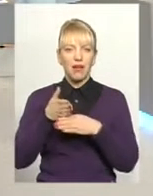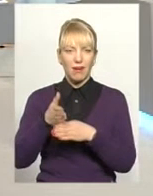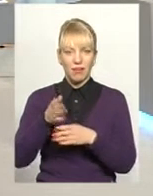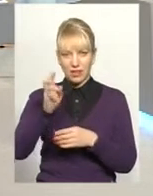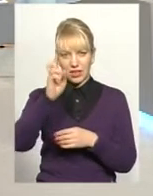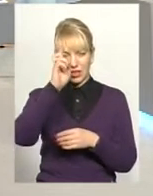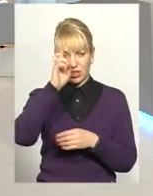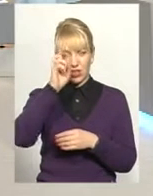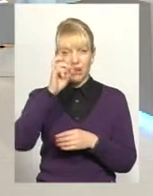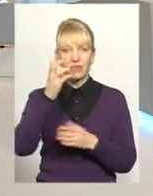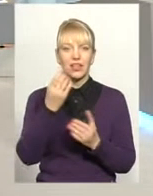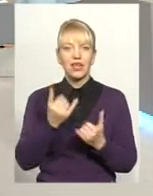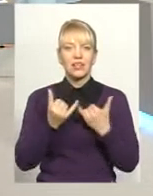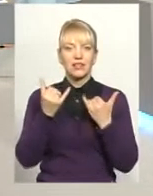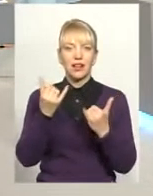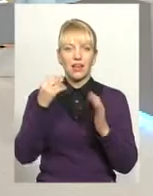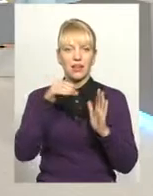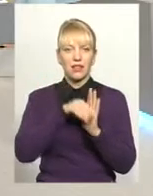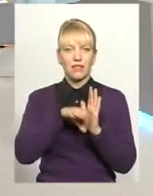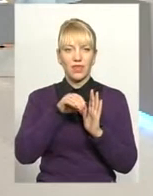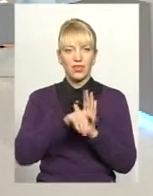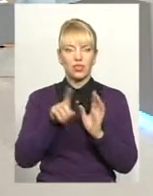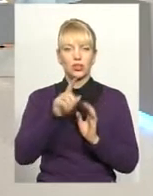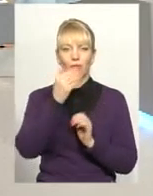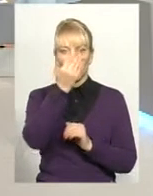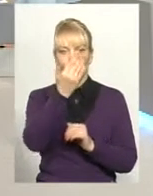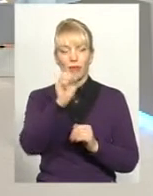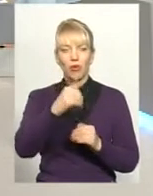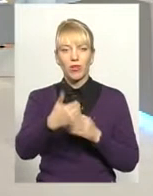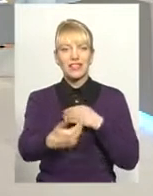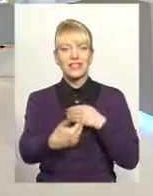зайти в Україну, побудувати альтернативні